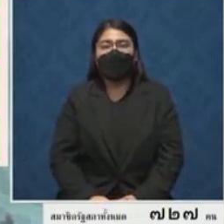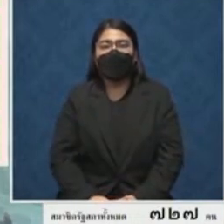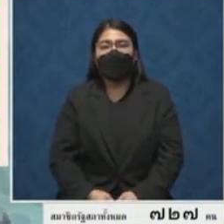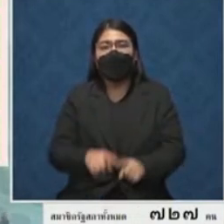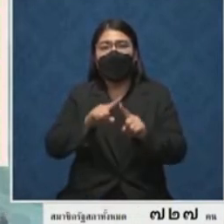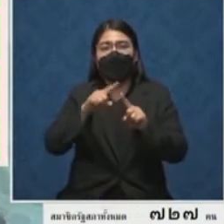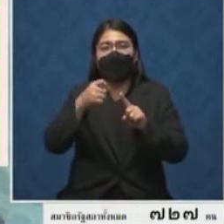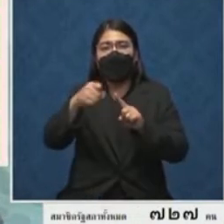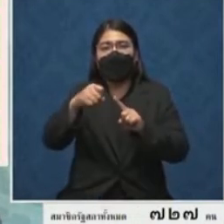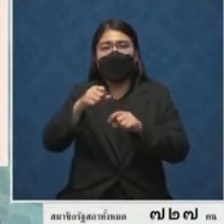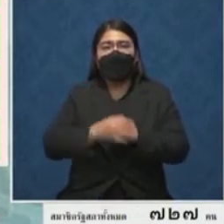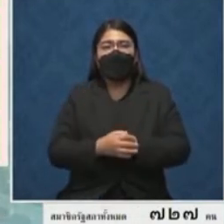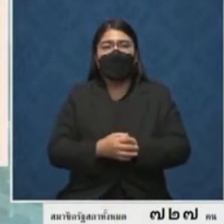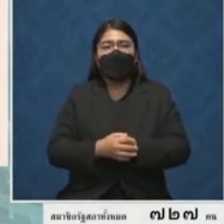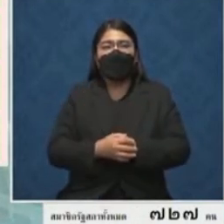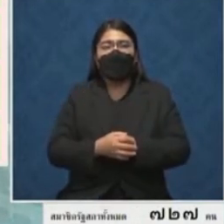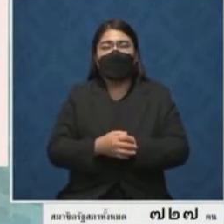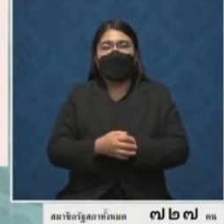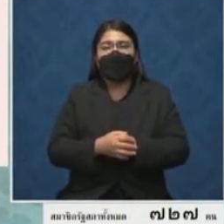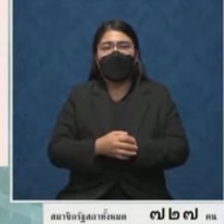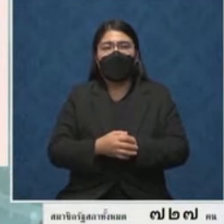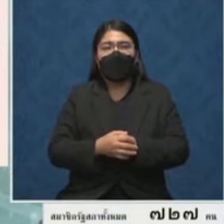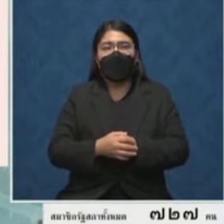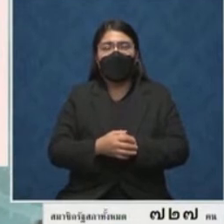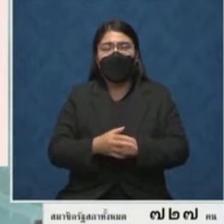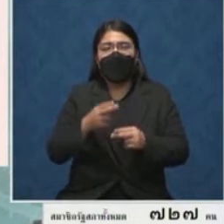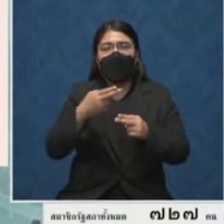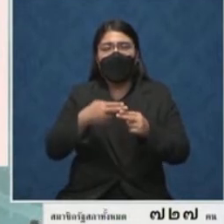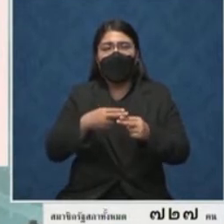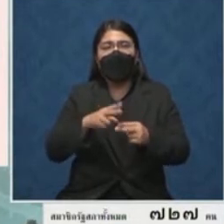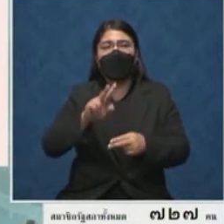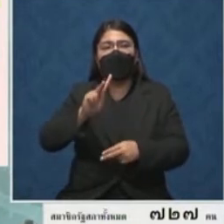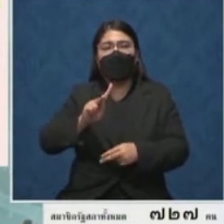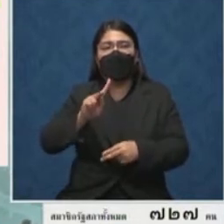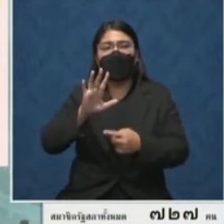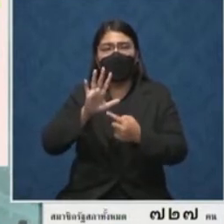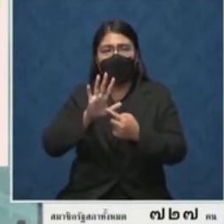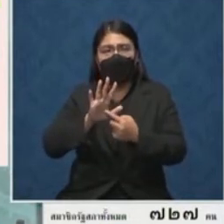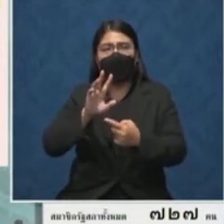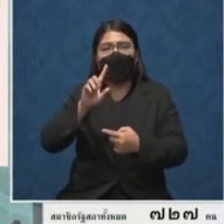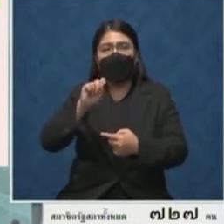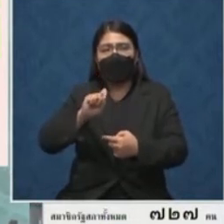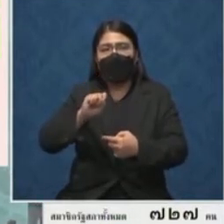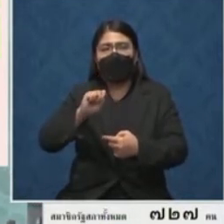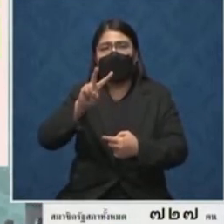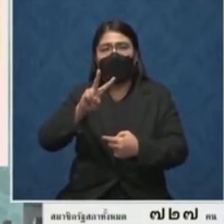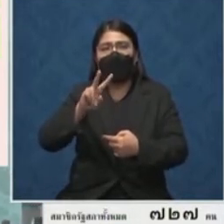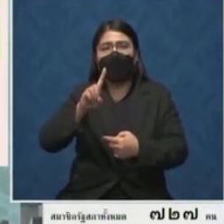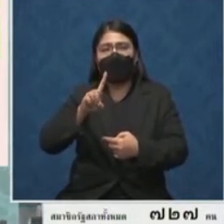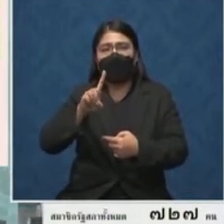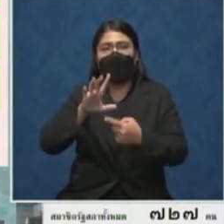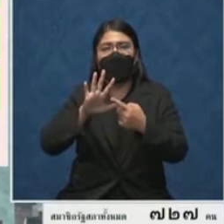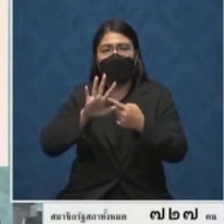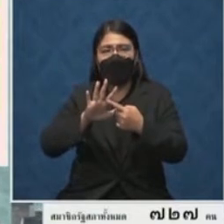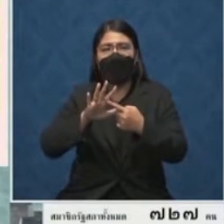10นายกฤษดาตันเทิดทิศ 1รับหลักการ2รับหลักการ3รับหลัก